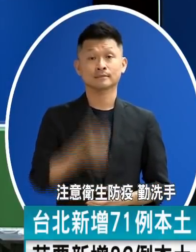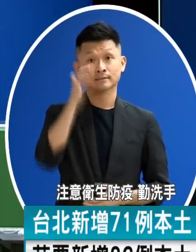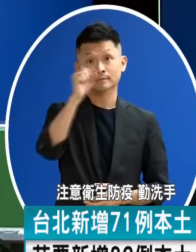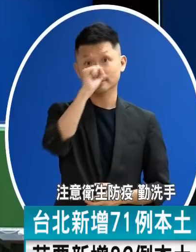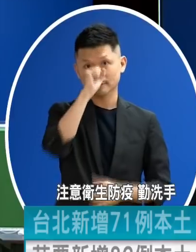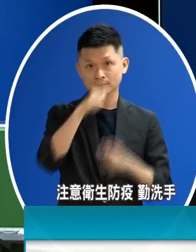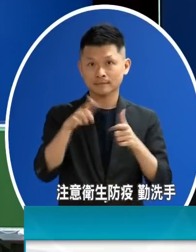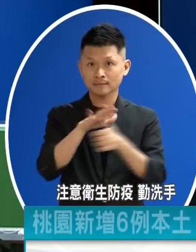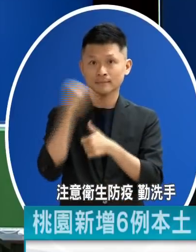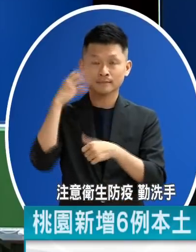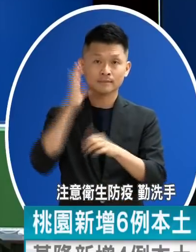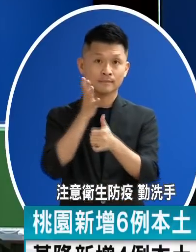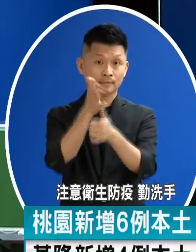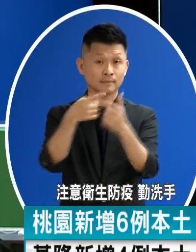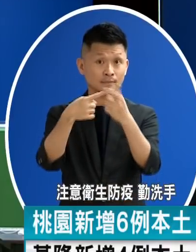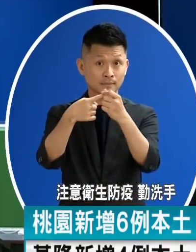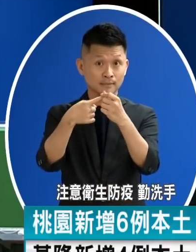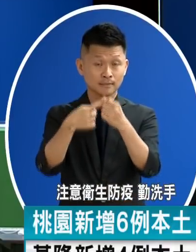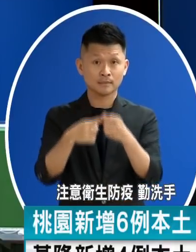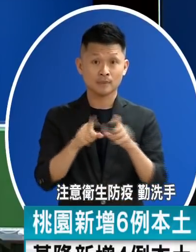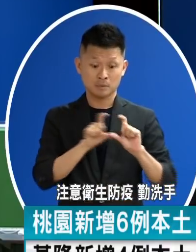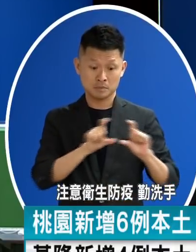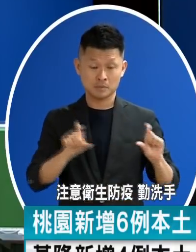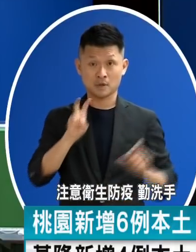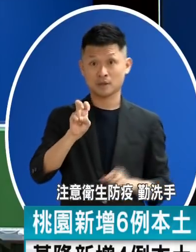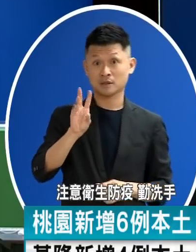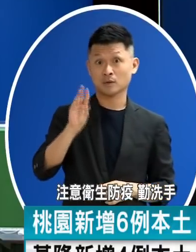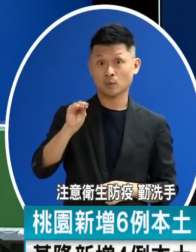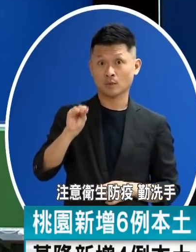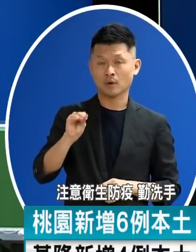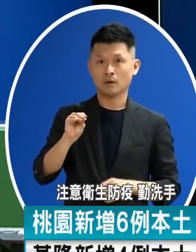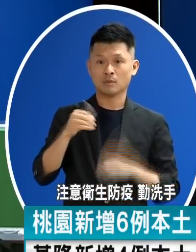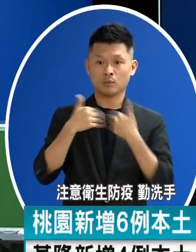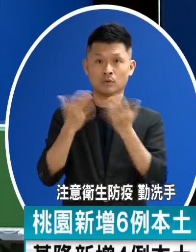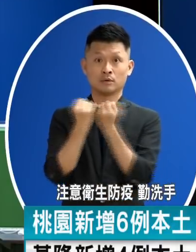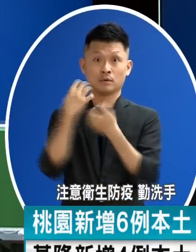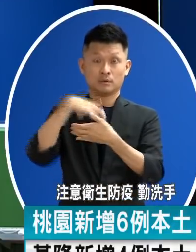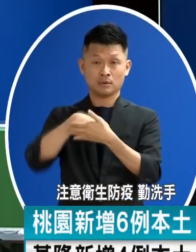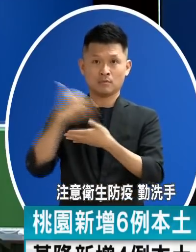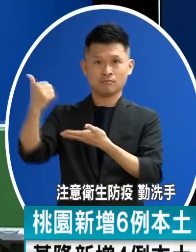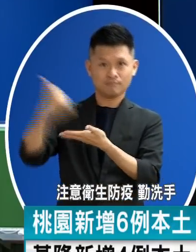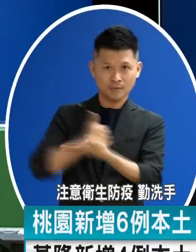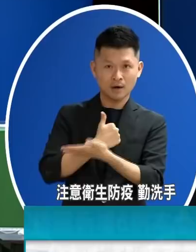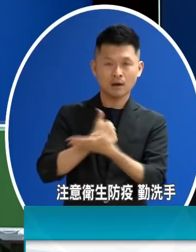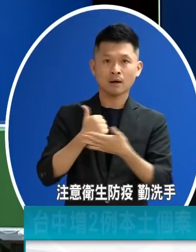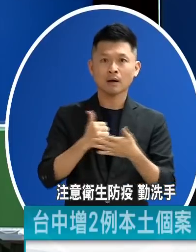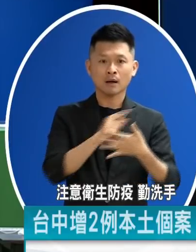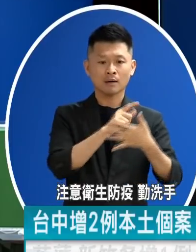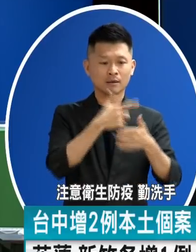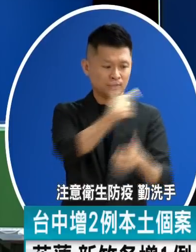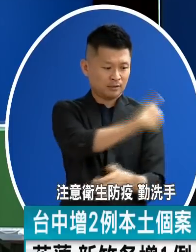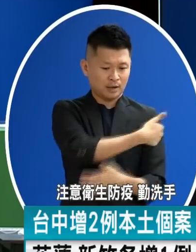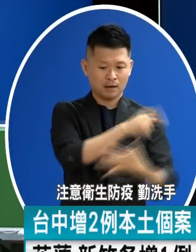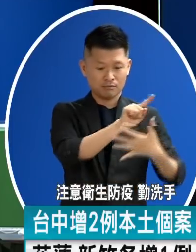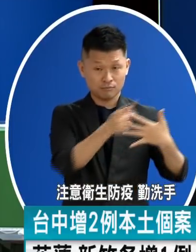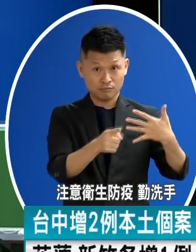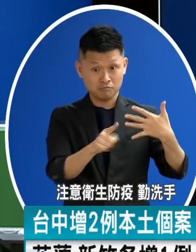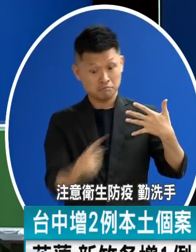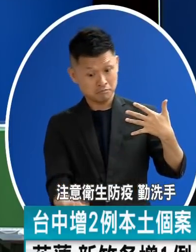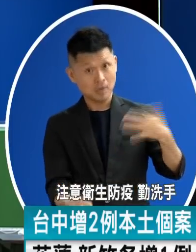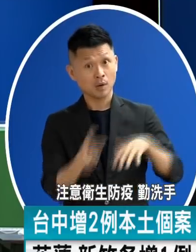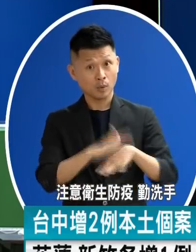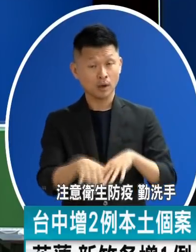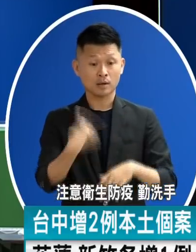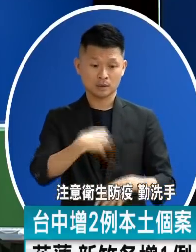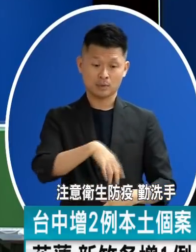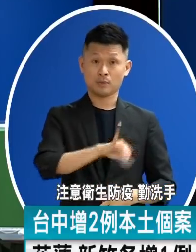长官好，大爱新闻提问。第一题想请教，24万剂的莫德纳今天抵台，那施打族群会再往下开放吗？另外，孕妇是否有